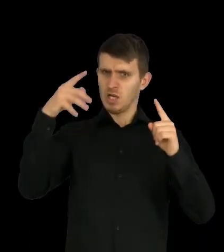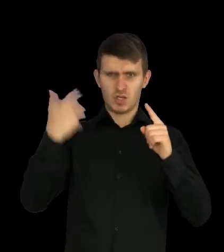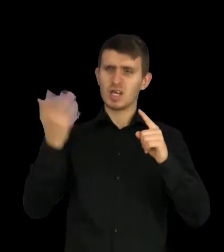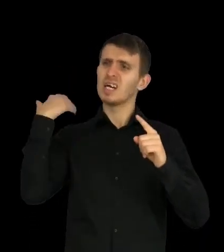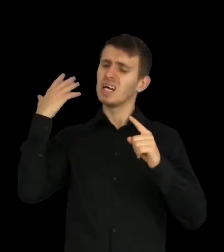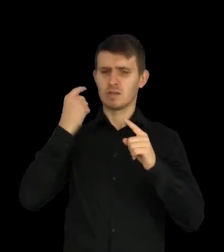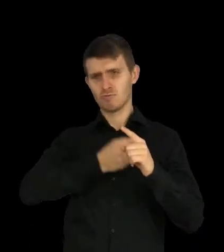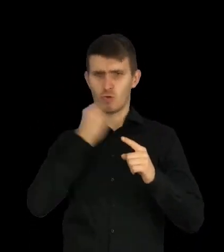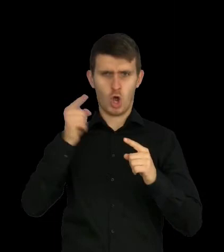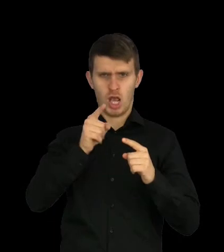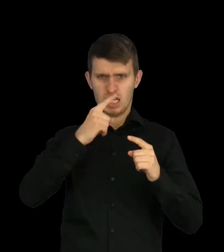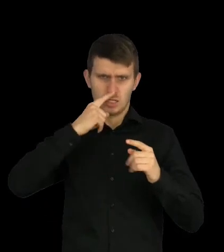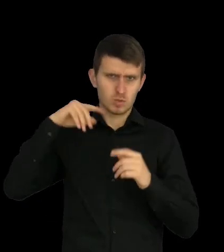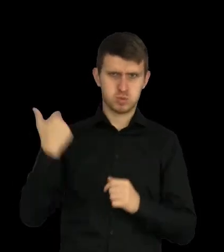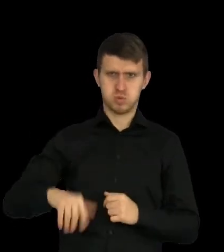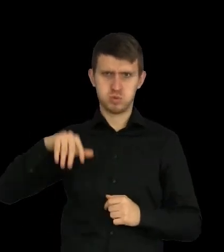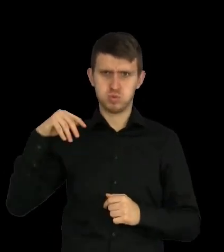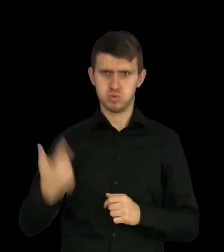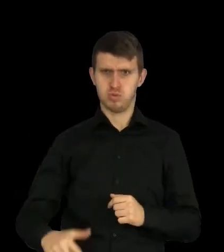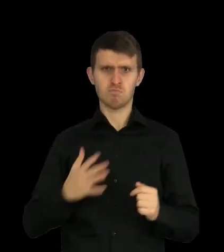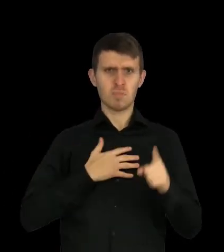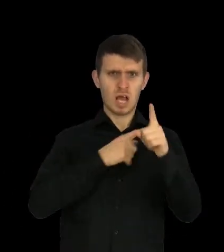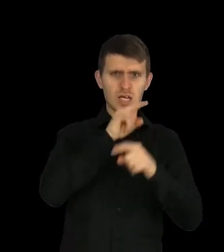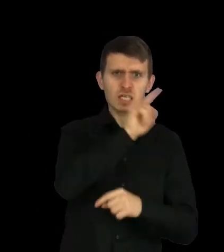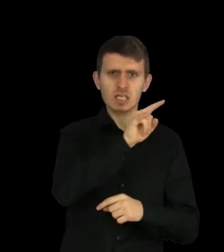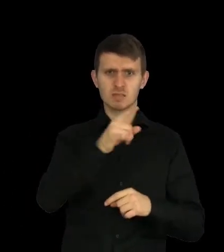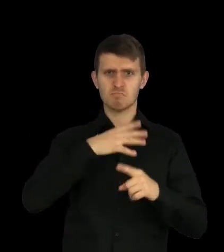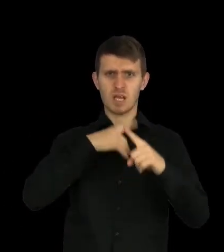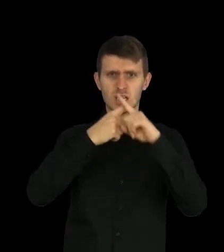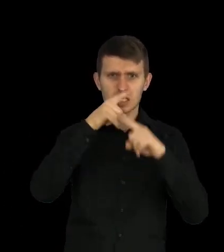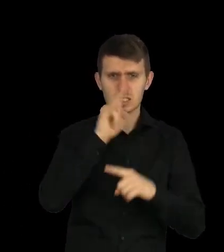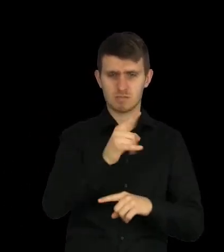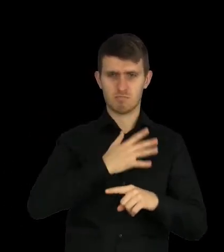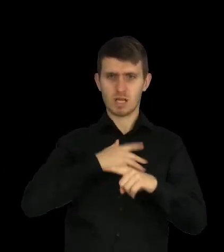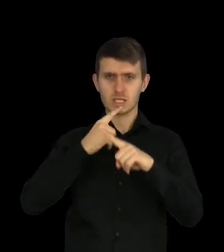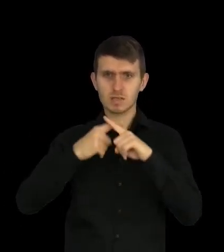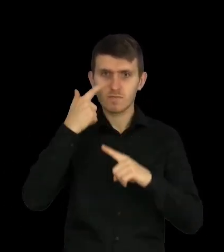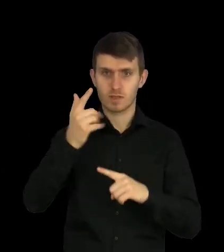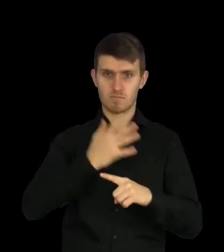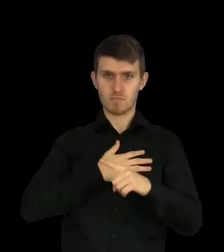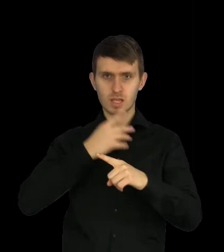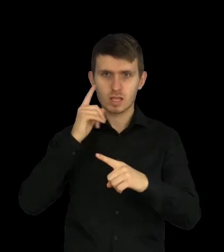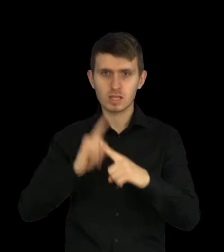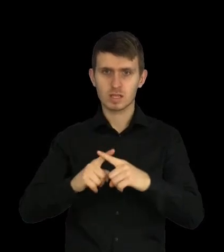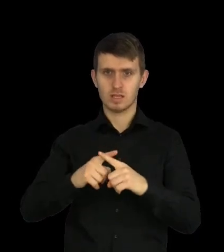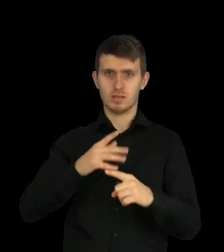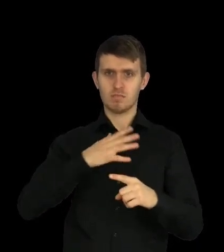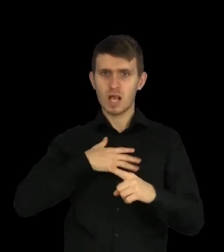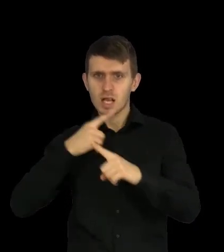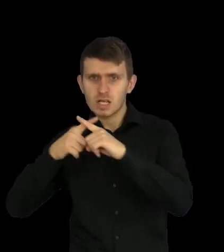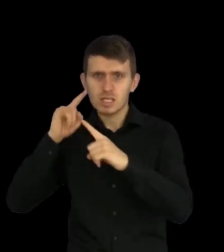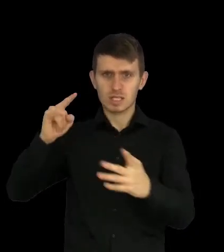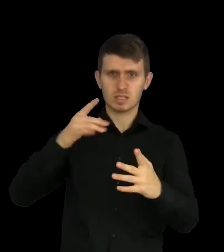To wyrażenie wygląda jeszcze straszniej niż poprzednie. Mamy Y, XY, X kwadrat,